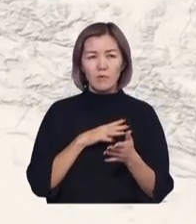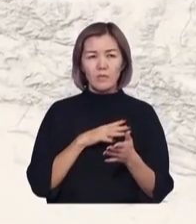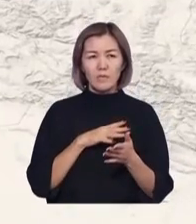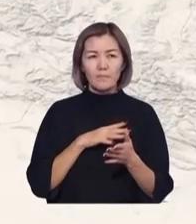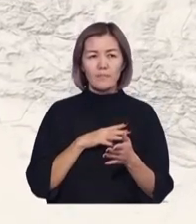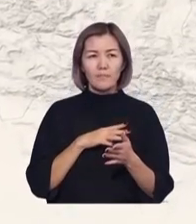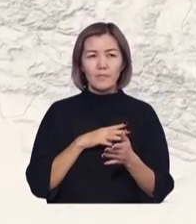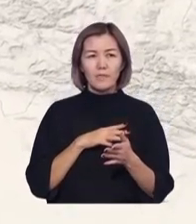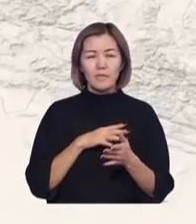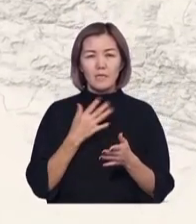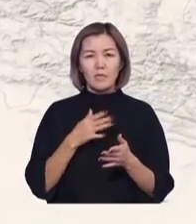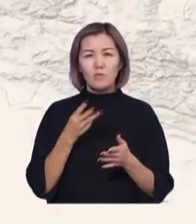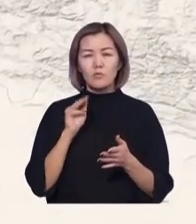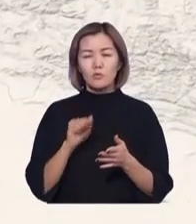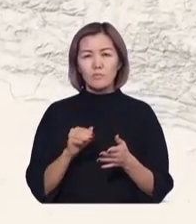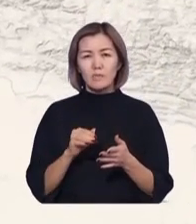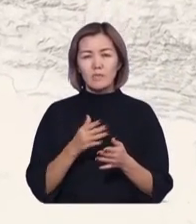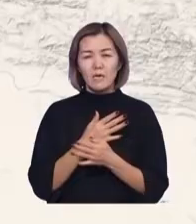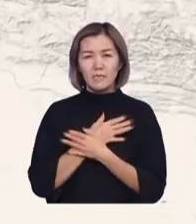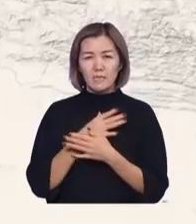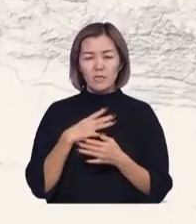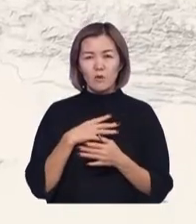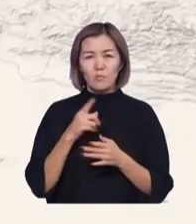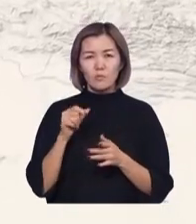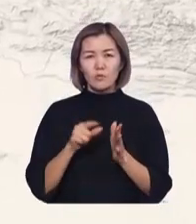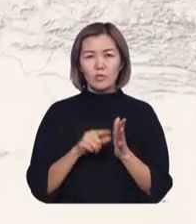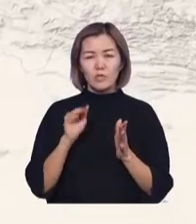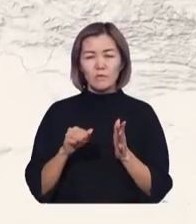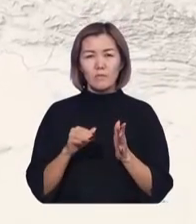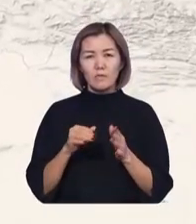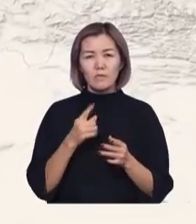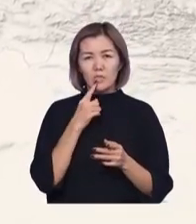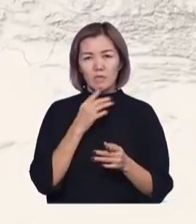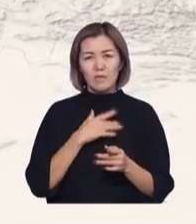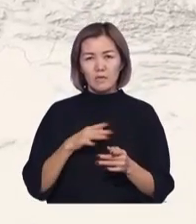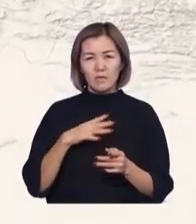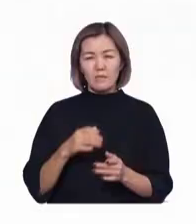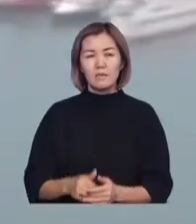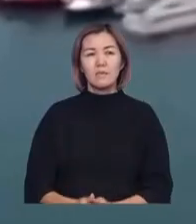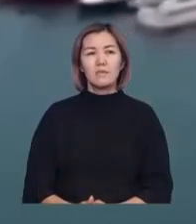толқын салдарынан 53 мыңнан астам адам қаза тауып, 107 мың адам жарақат алған.